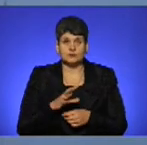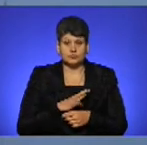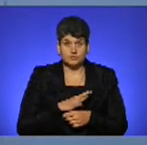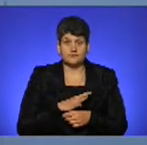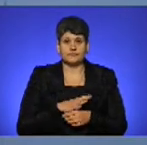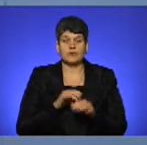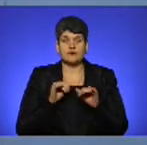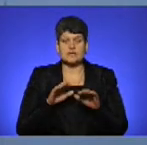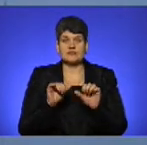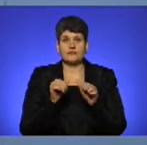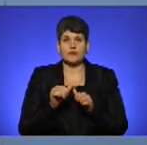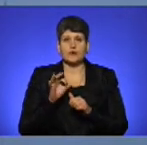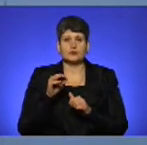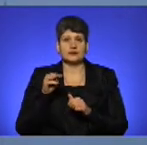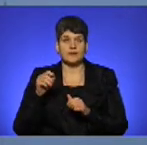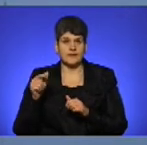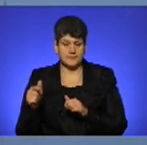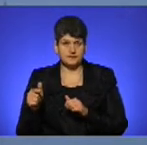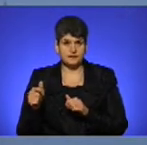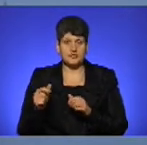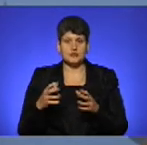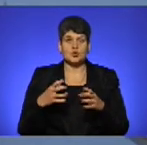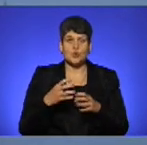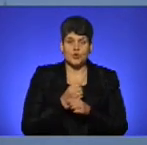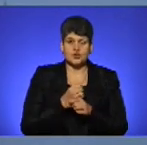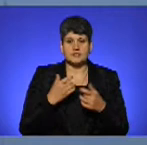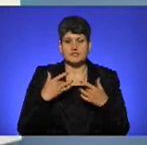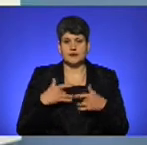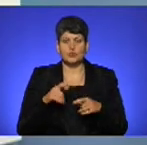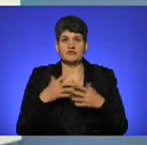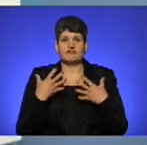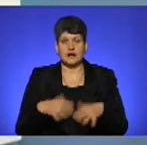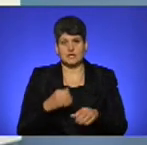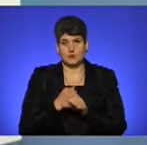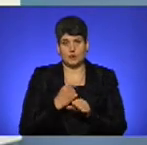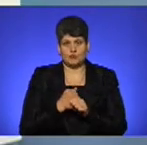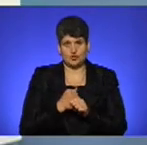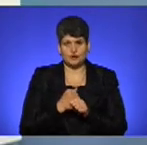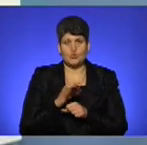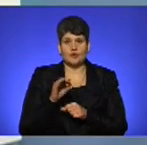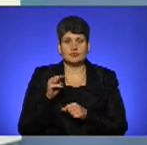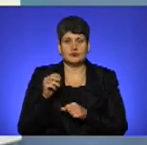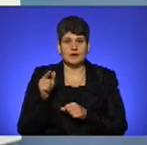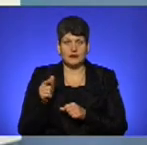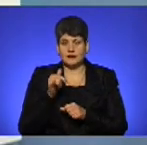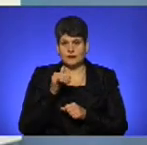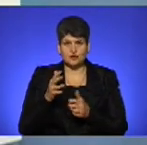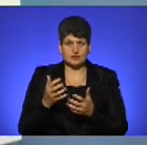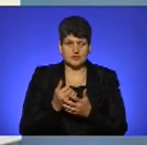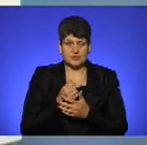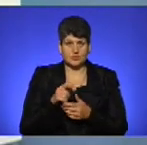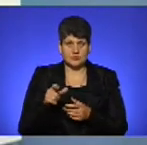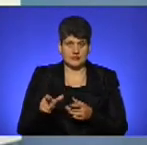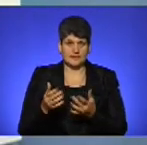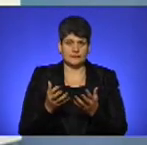в процесі формування ОТГ скорочення звільнення, люди скорочення будуть без звільнення, роботи. Люди втратять роботу. Натомість ОТГ не можуть знайти людей. Достатньо